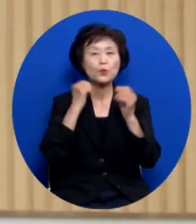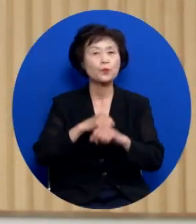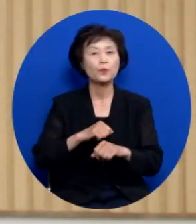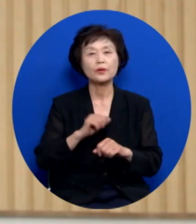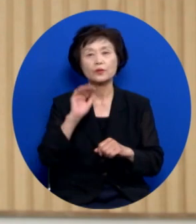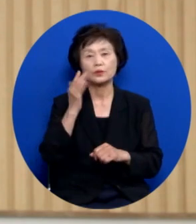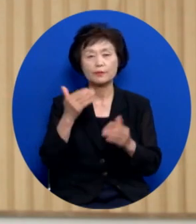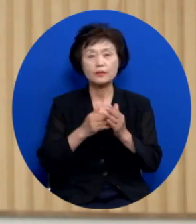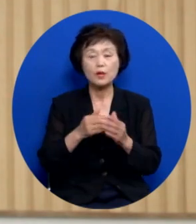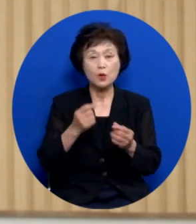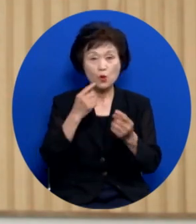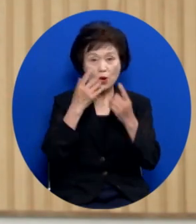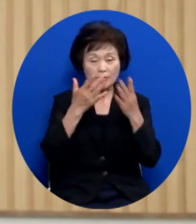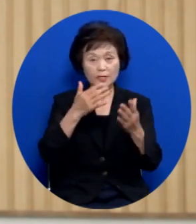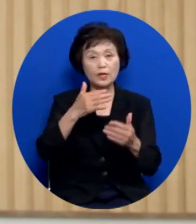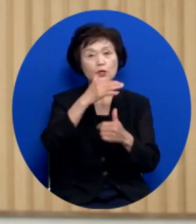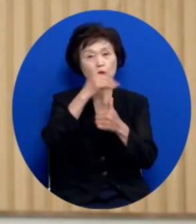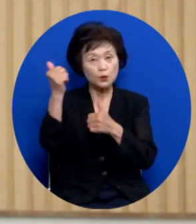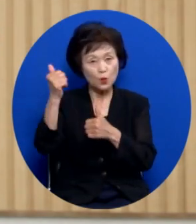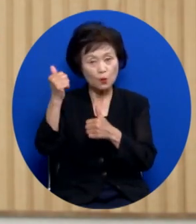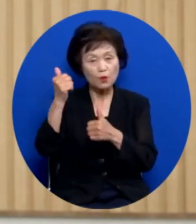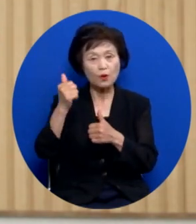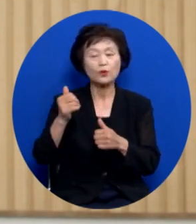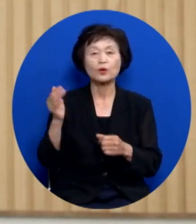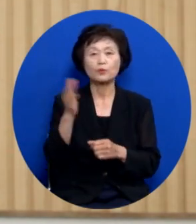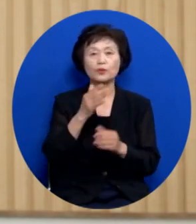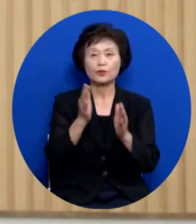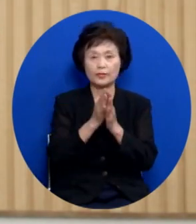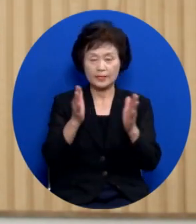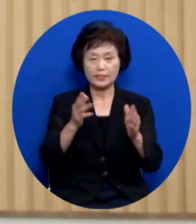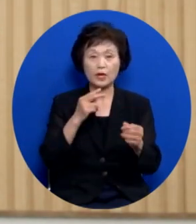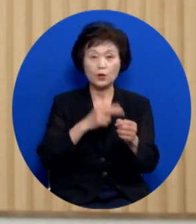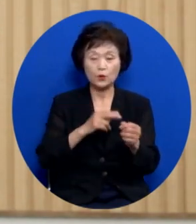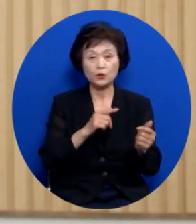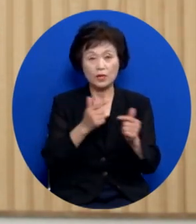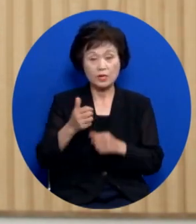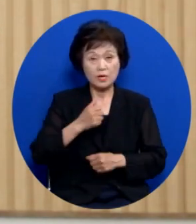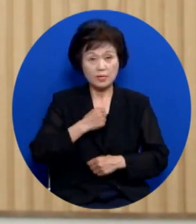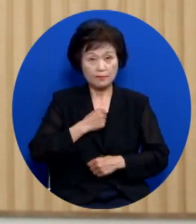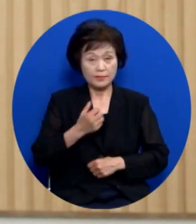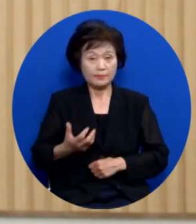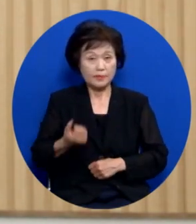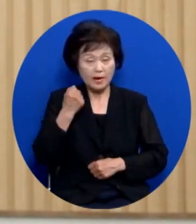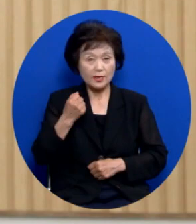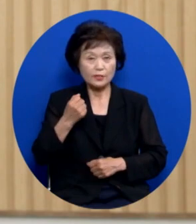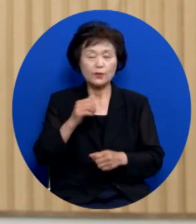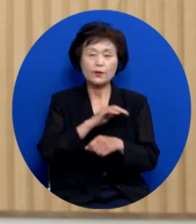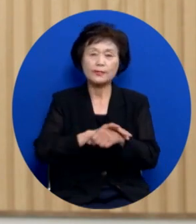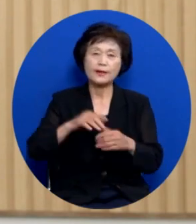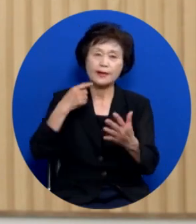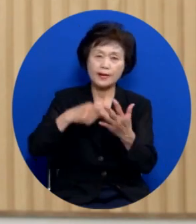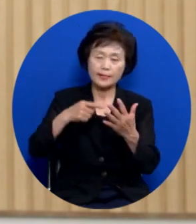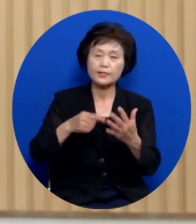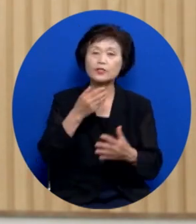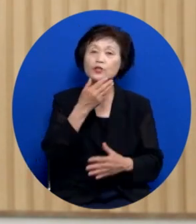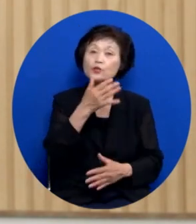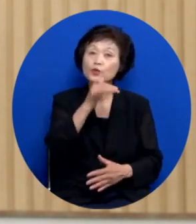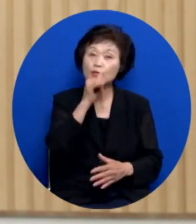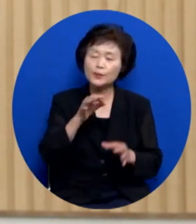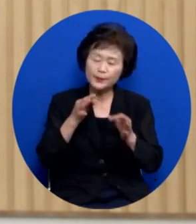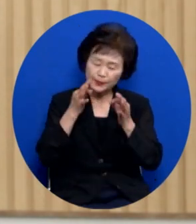분명한 소명의식에서 출발합니다. 교사들이 자부심을 가지고 가르칠 수 있도록 최선의